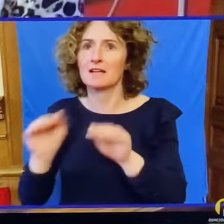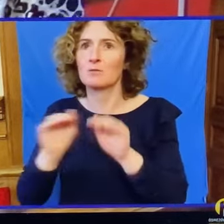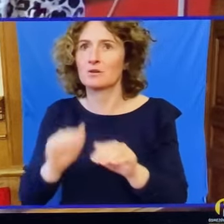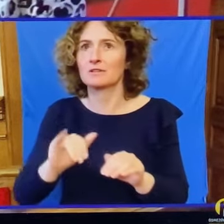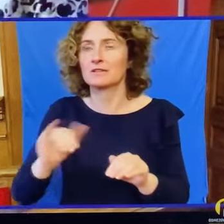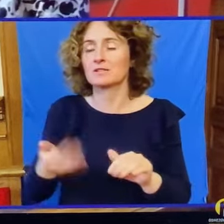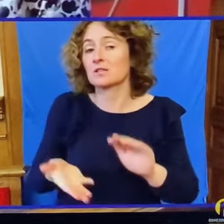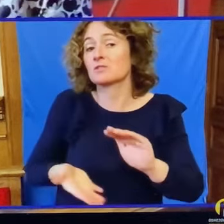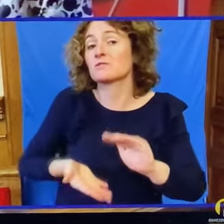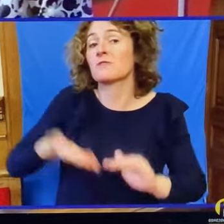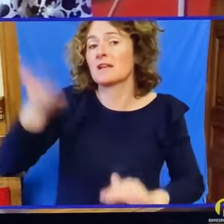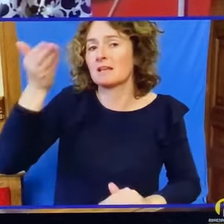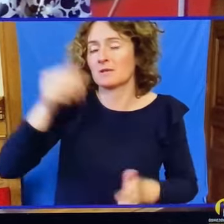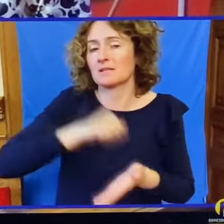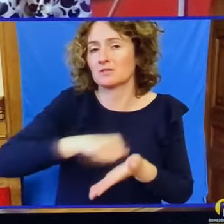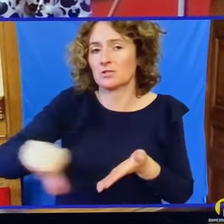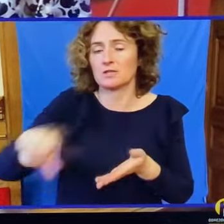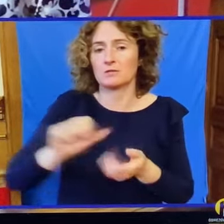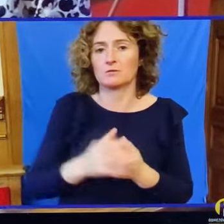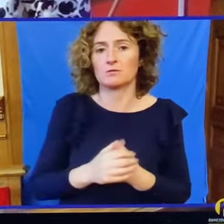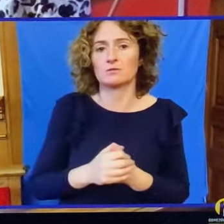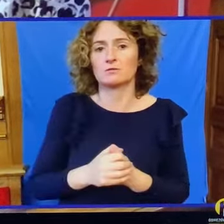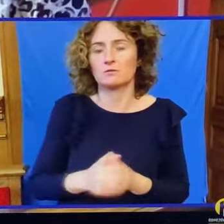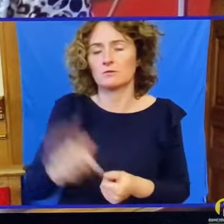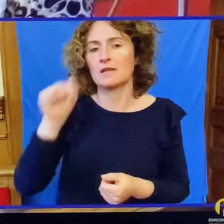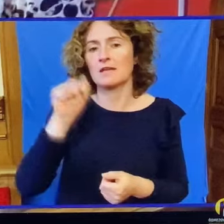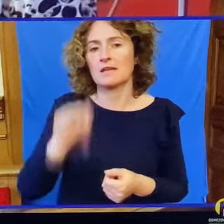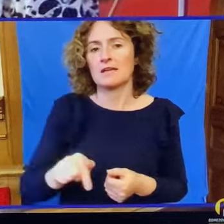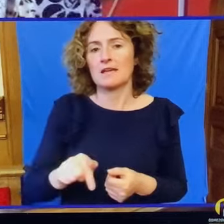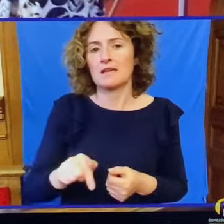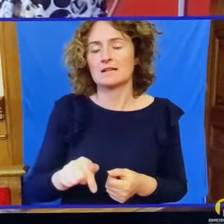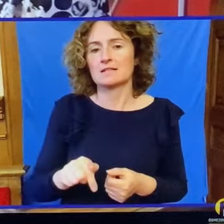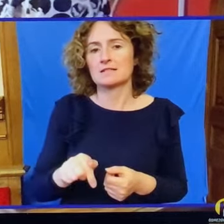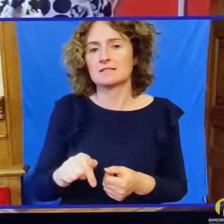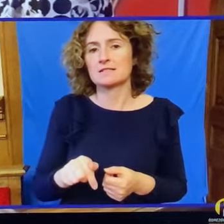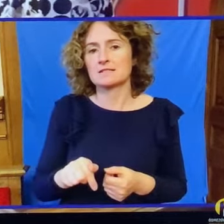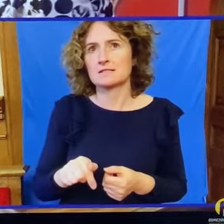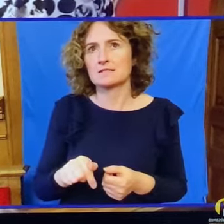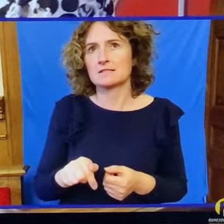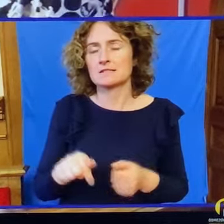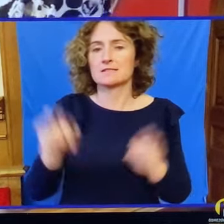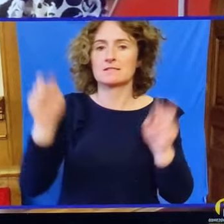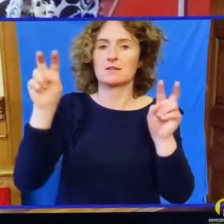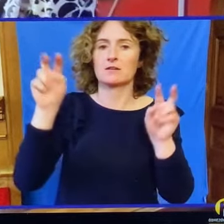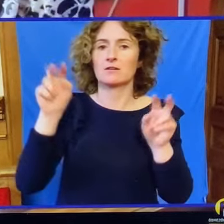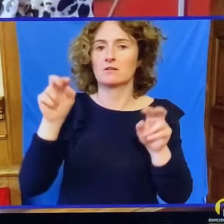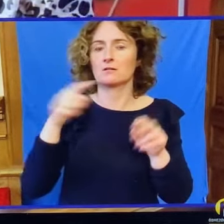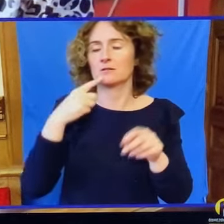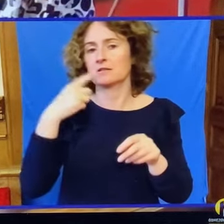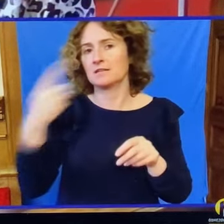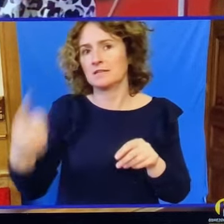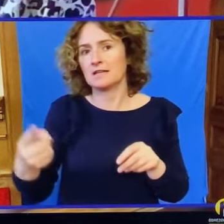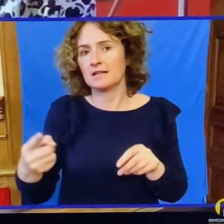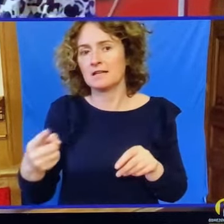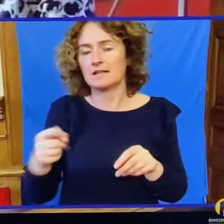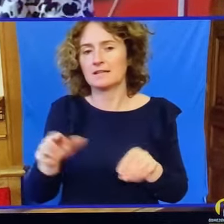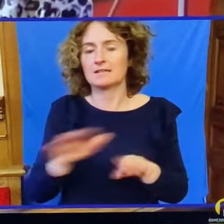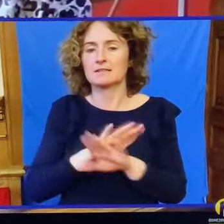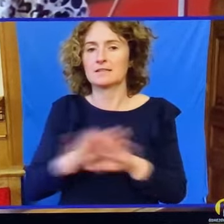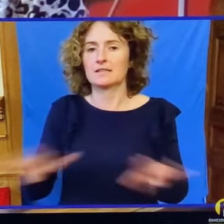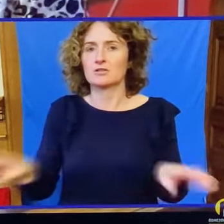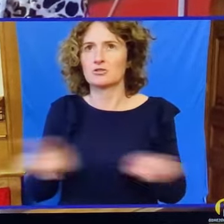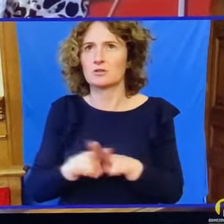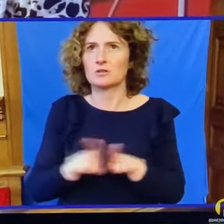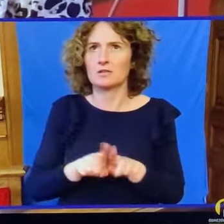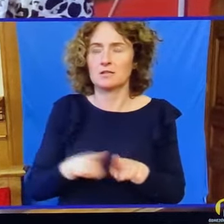felemelésére fogunk fordítani. Ezt a kijelentést én csak így tudom értelmezni, szerintem így is lehet. Ha nem